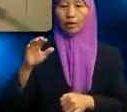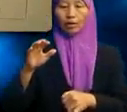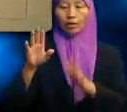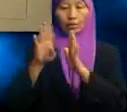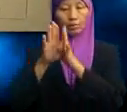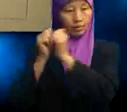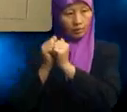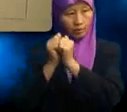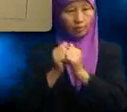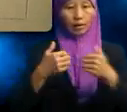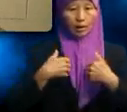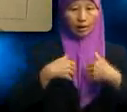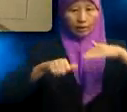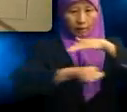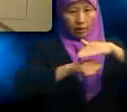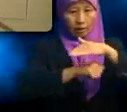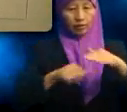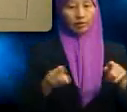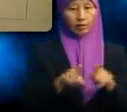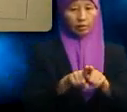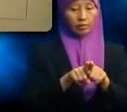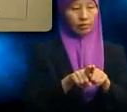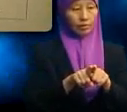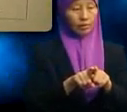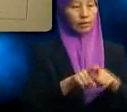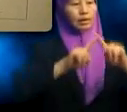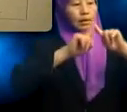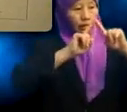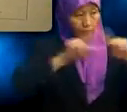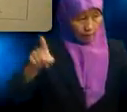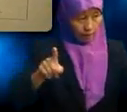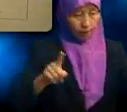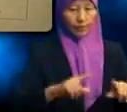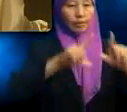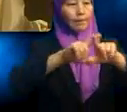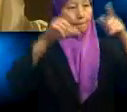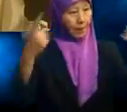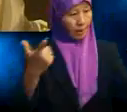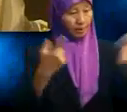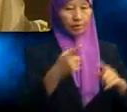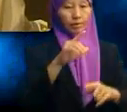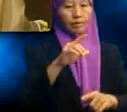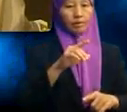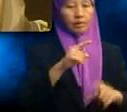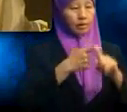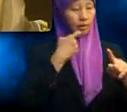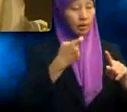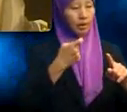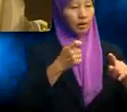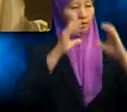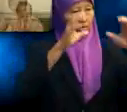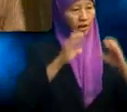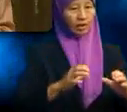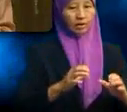sama sebelum melakukan solat tersebut. Tetapi ia berbeza dari segi cara